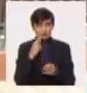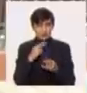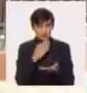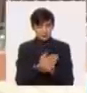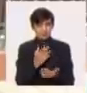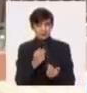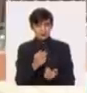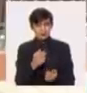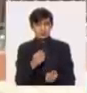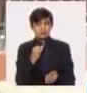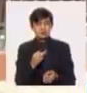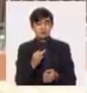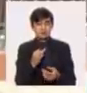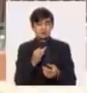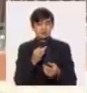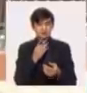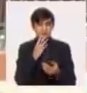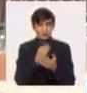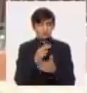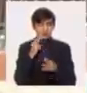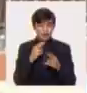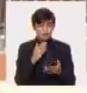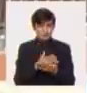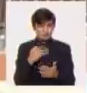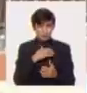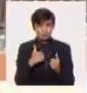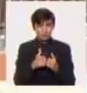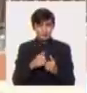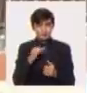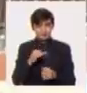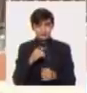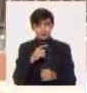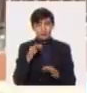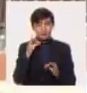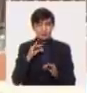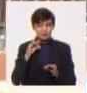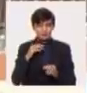көршілердің тағы да өздерінің жалобалар түсіп жатыр. Ол жөнінде